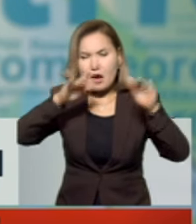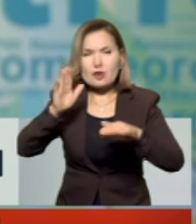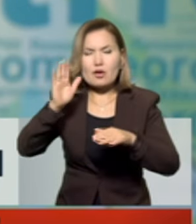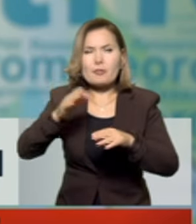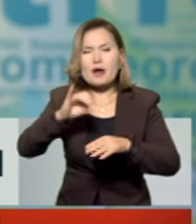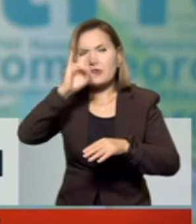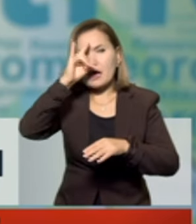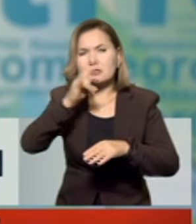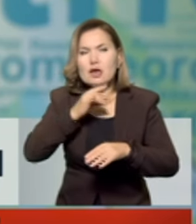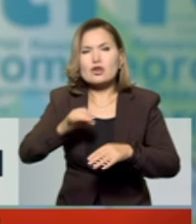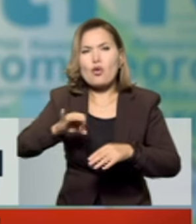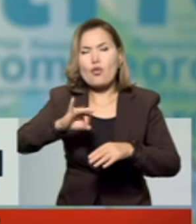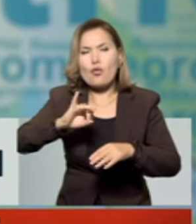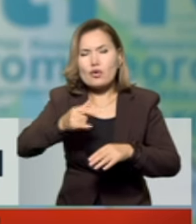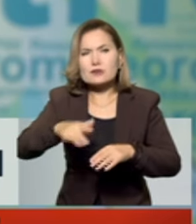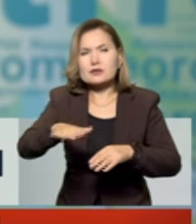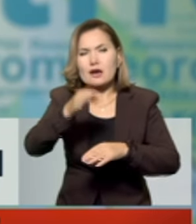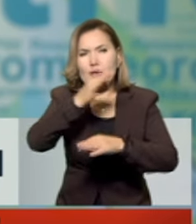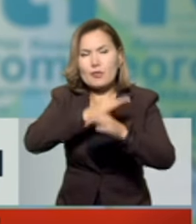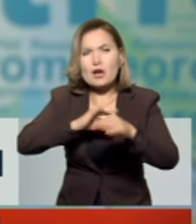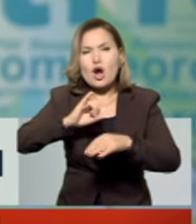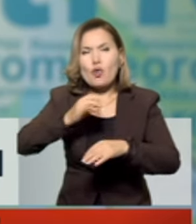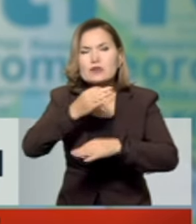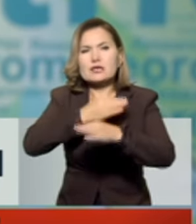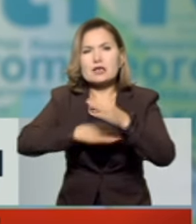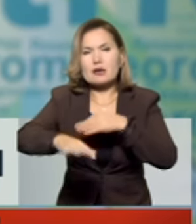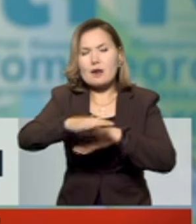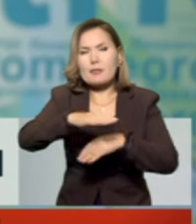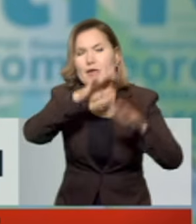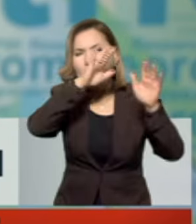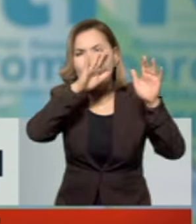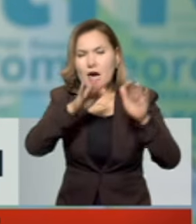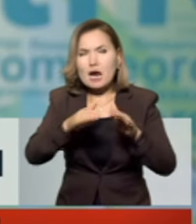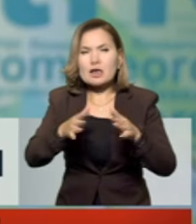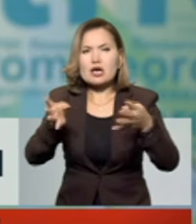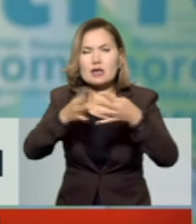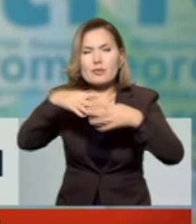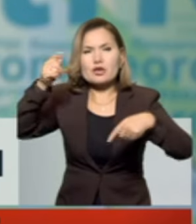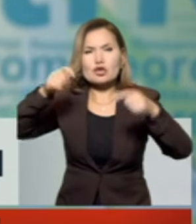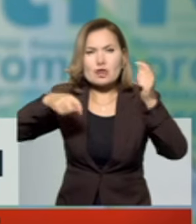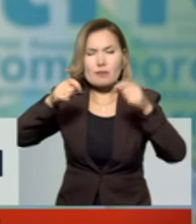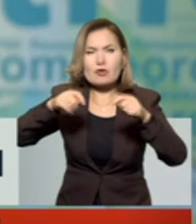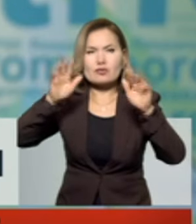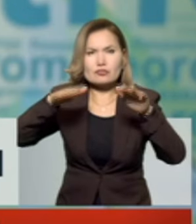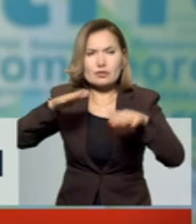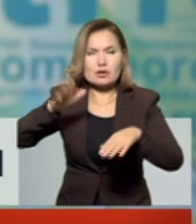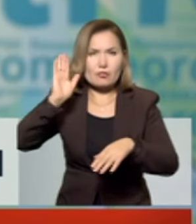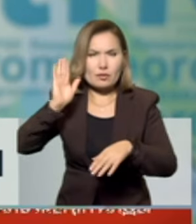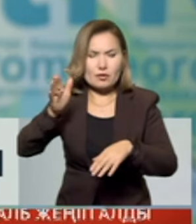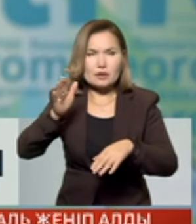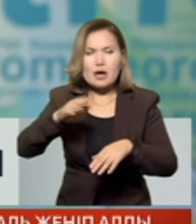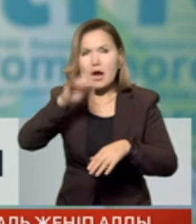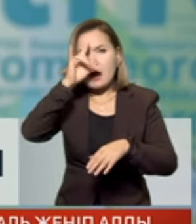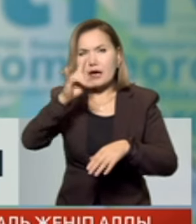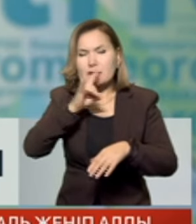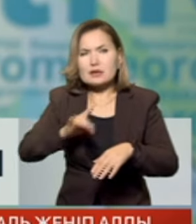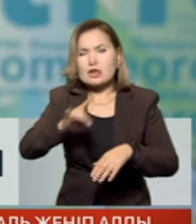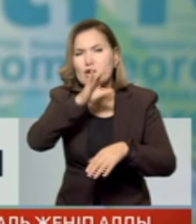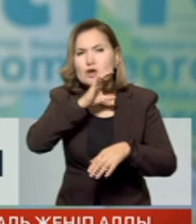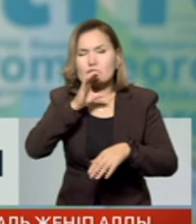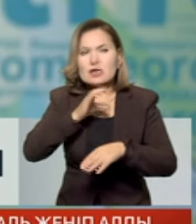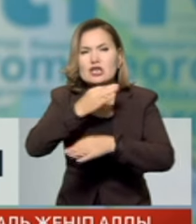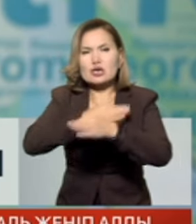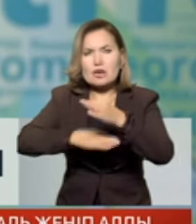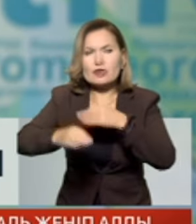оңтүстік батысында, оңтүстігінде, оңтүстік шығысында қар мен жаңбыр түрінде жауын шашын болжанады. Елдің солтүстігінде,